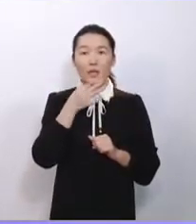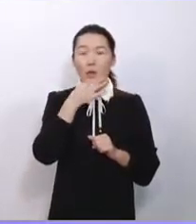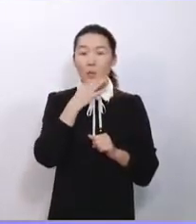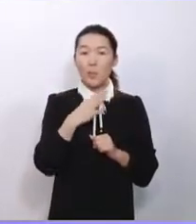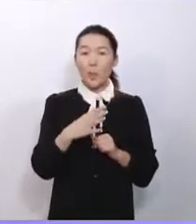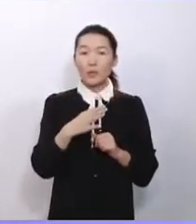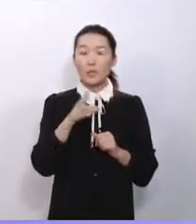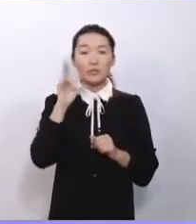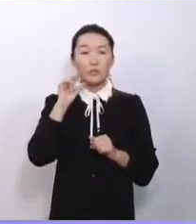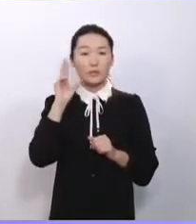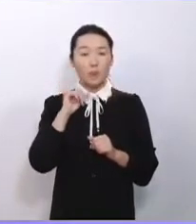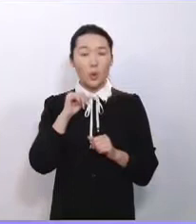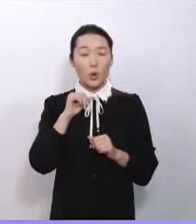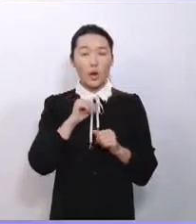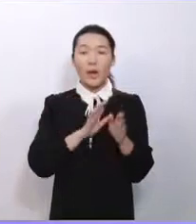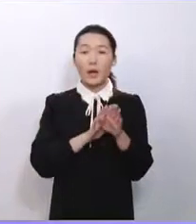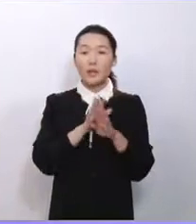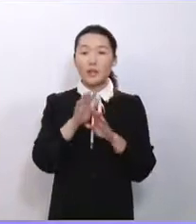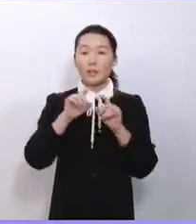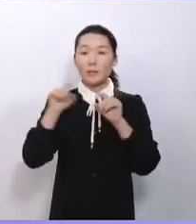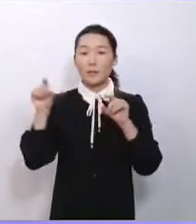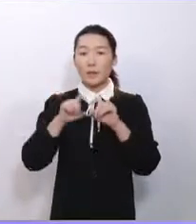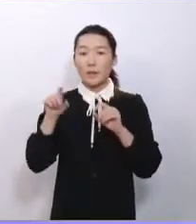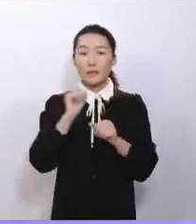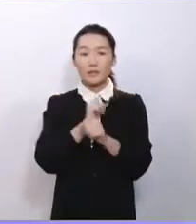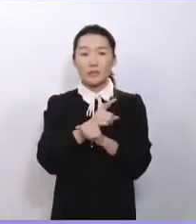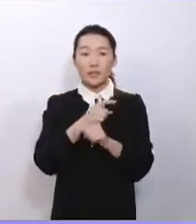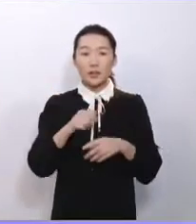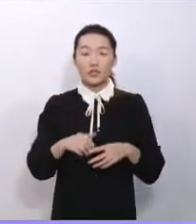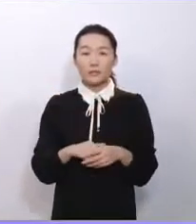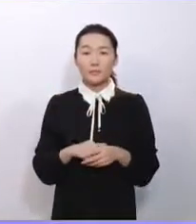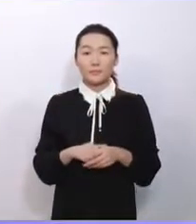число, решать примеры и задачи.